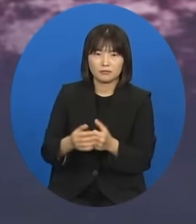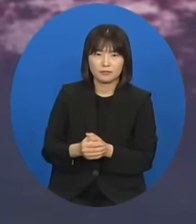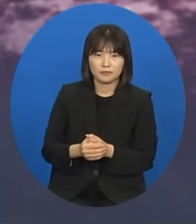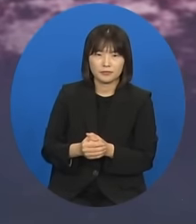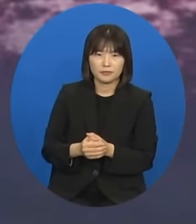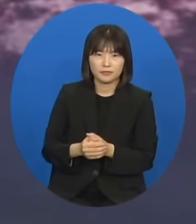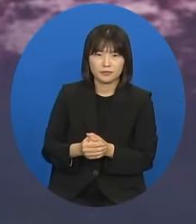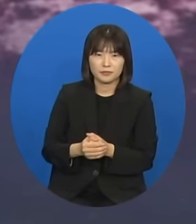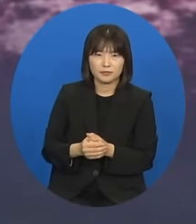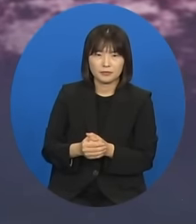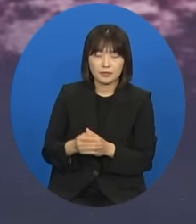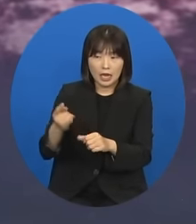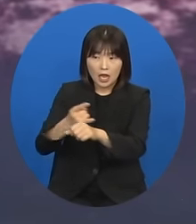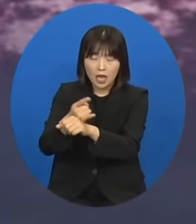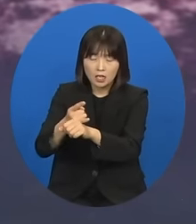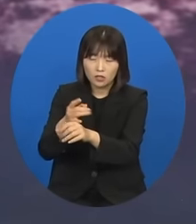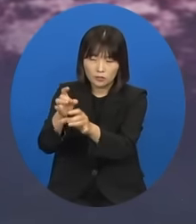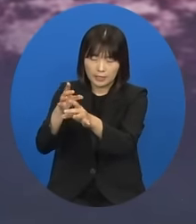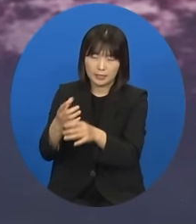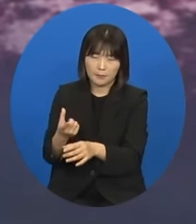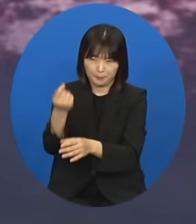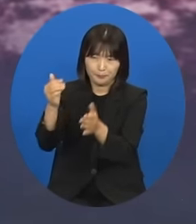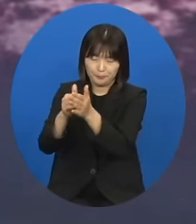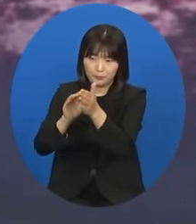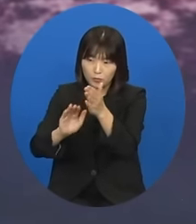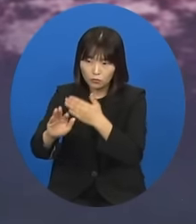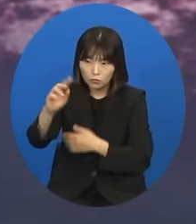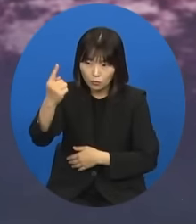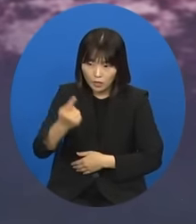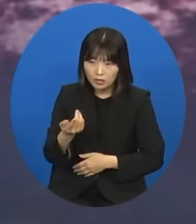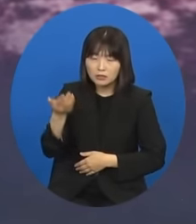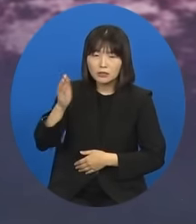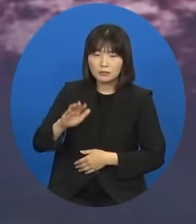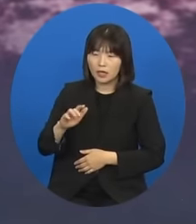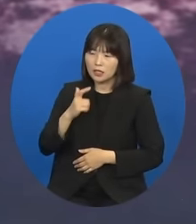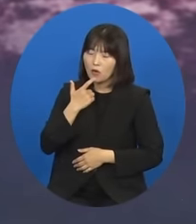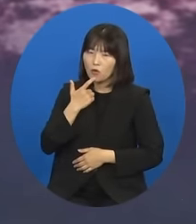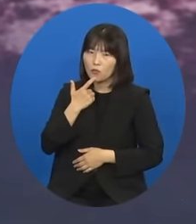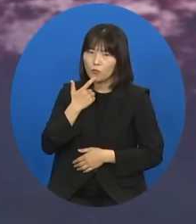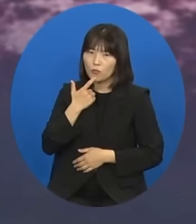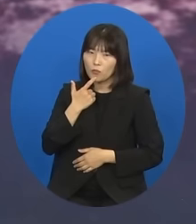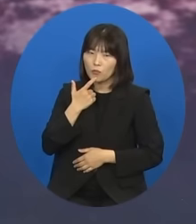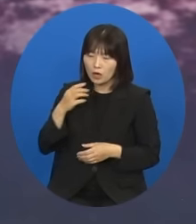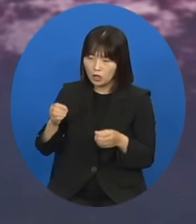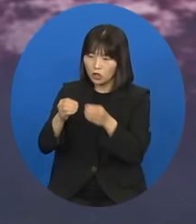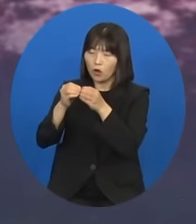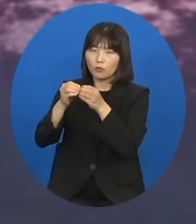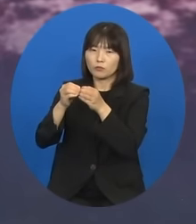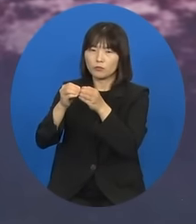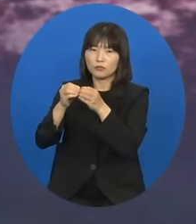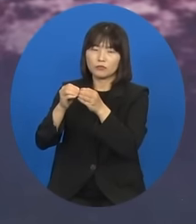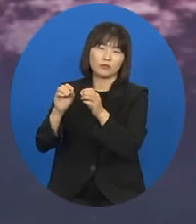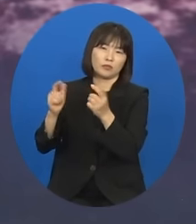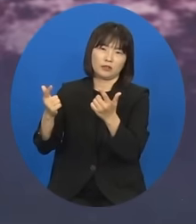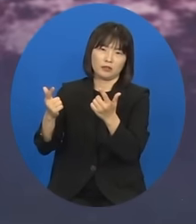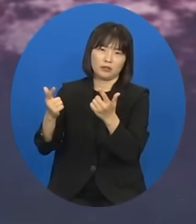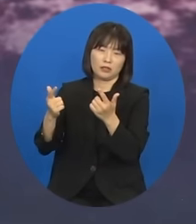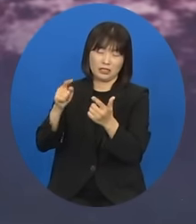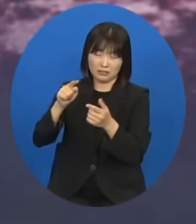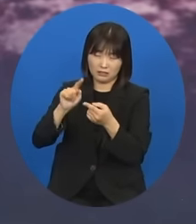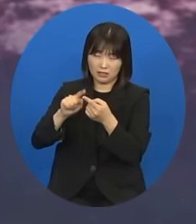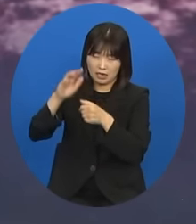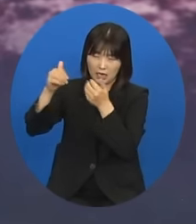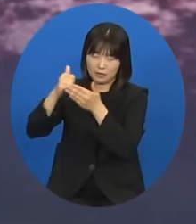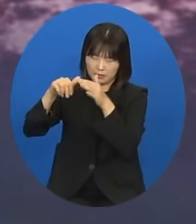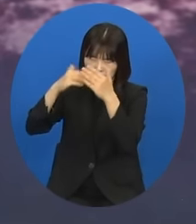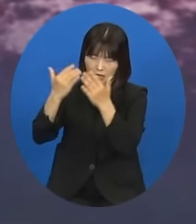겹치지는 않게끔 정도로 누가이 모든 것 을 원했어요 하나님이 적절한 그